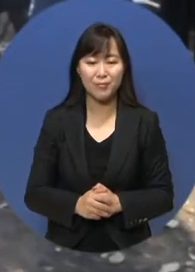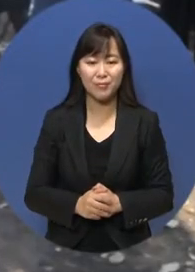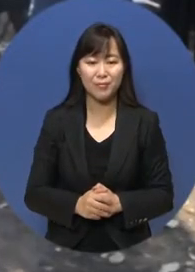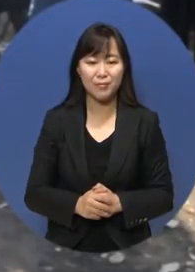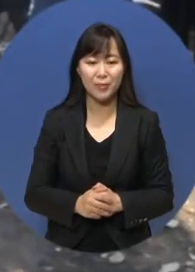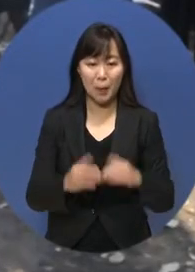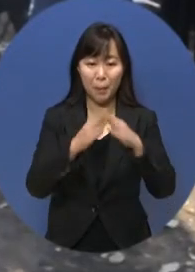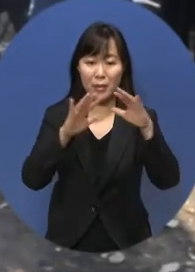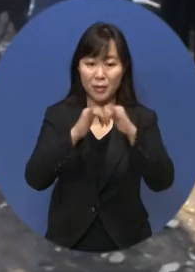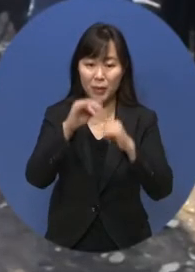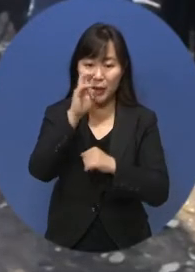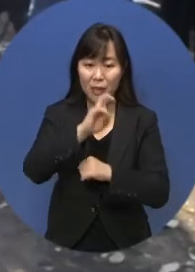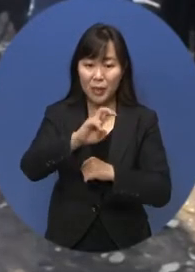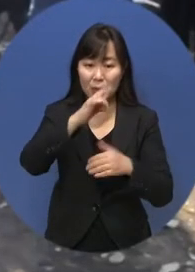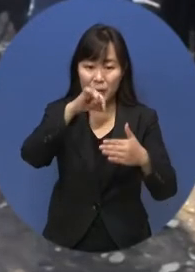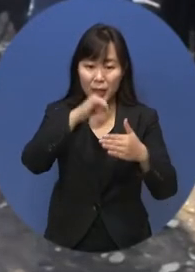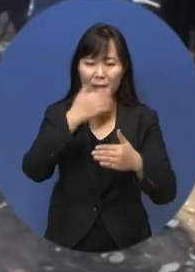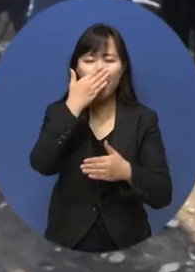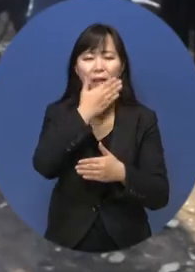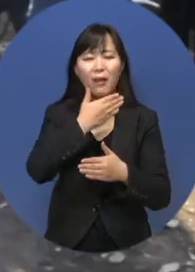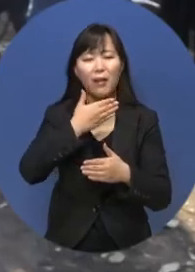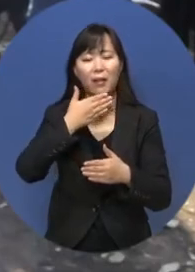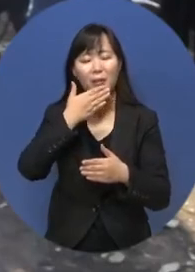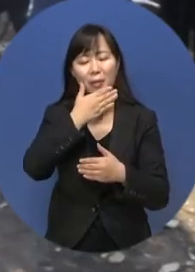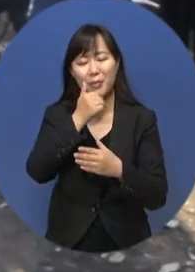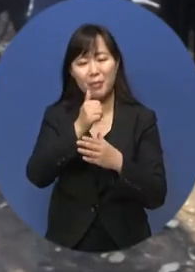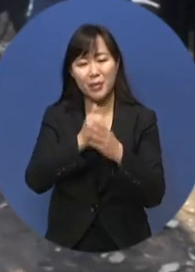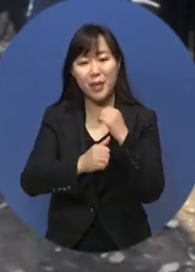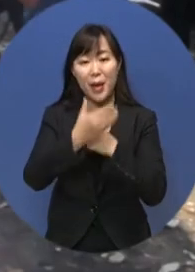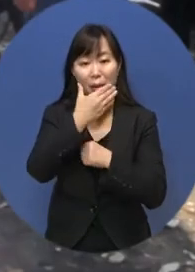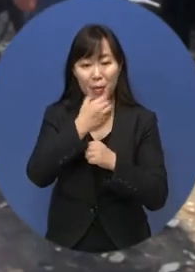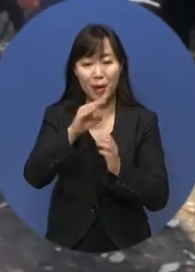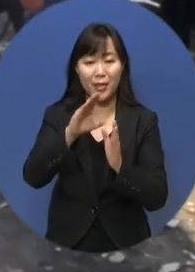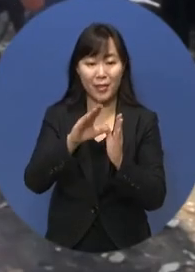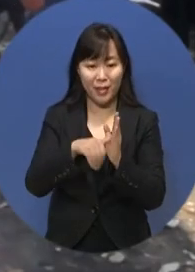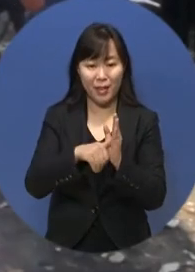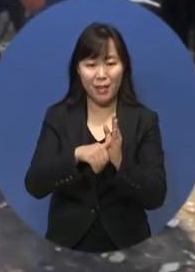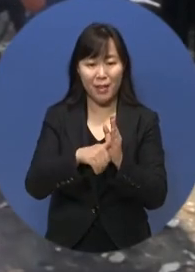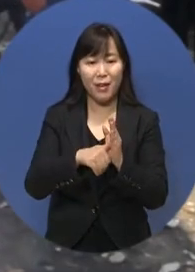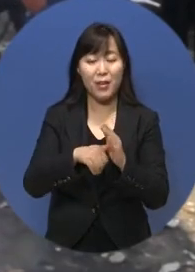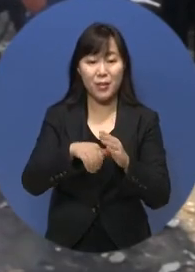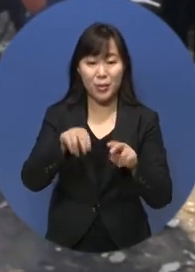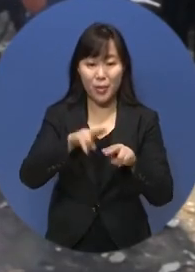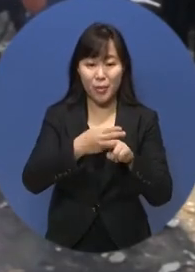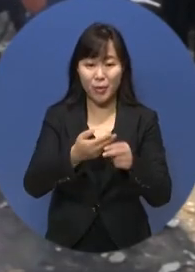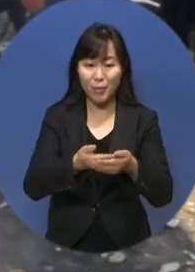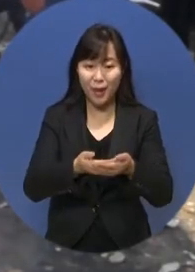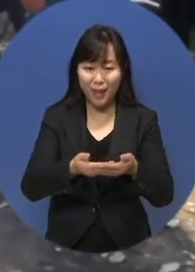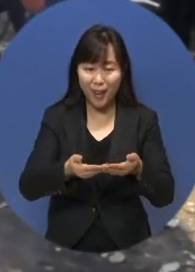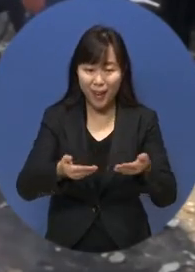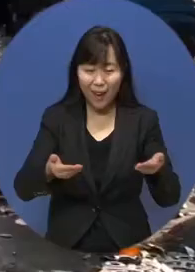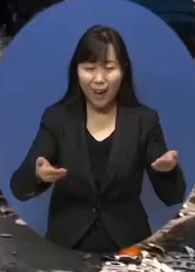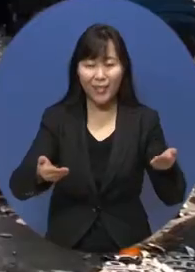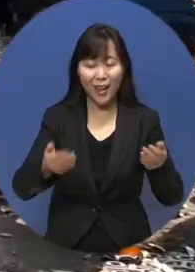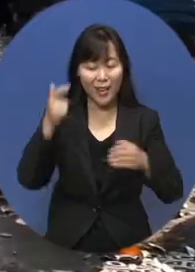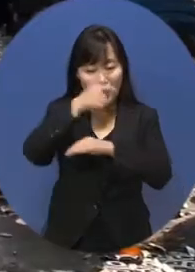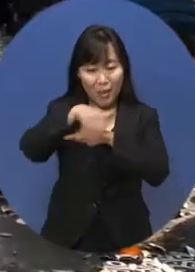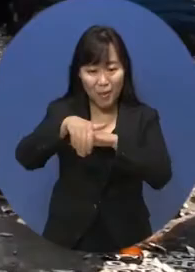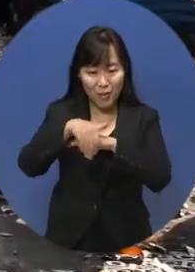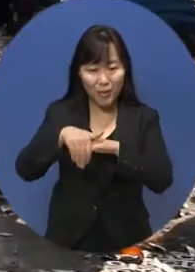주민들이 음악 속에 달콤하게 젖어 행복한 가운데 풍성한 선물도 챙겨드리는 섬세한